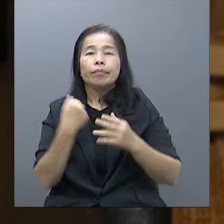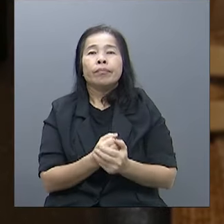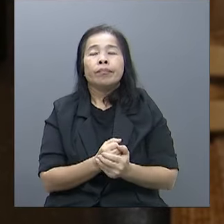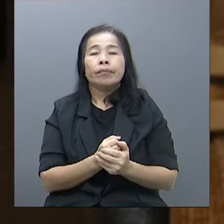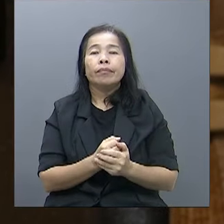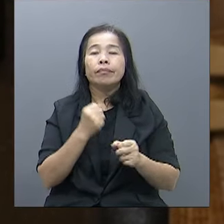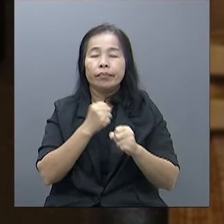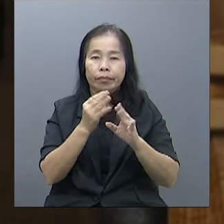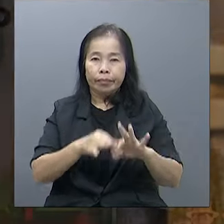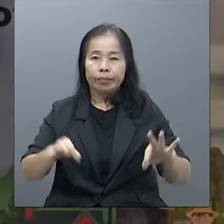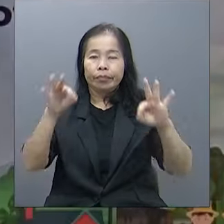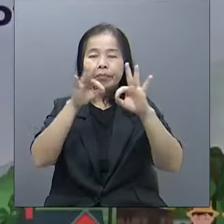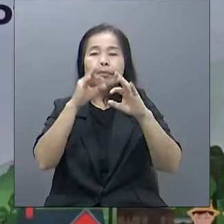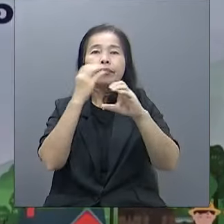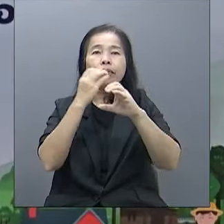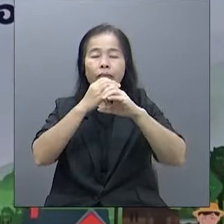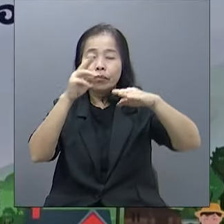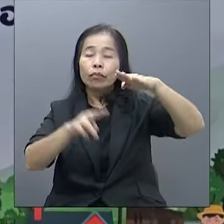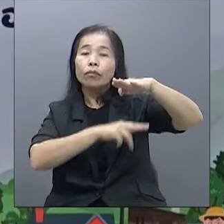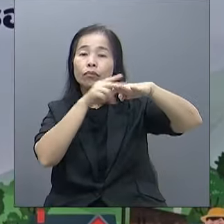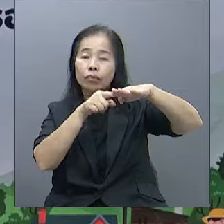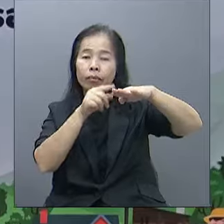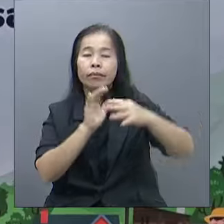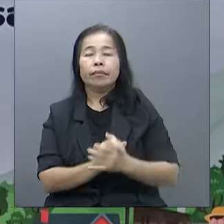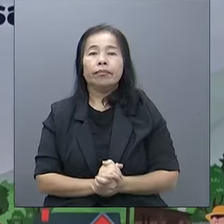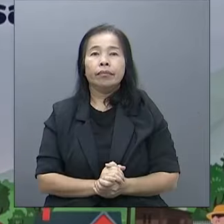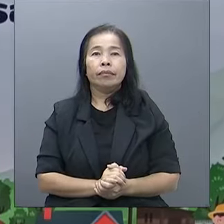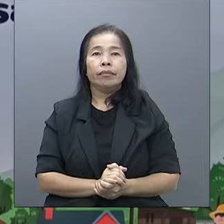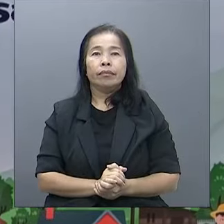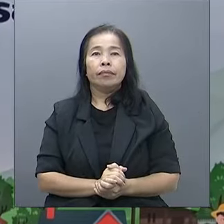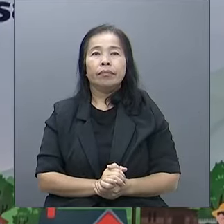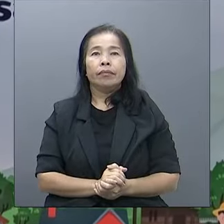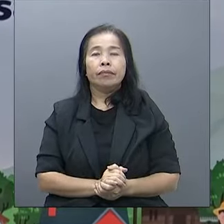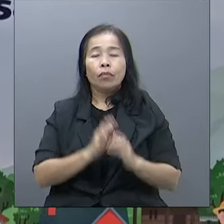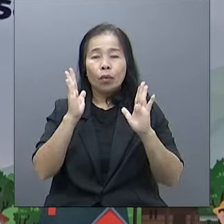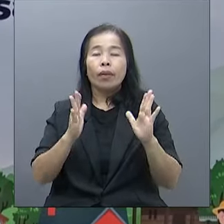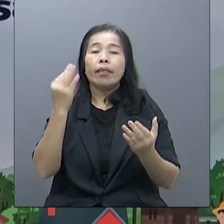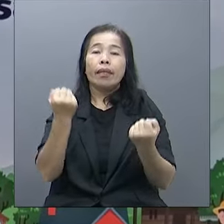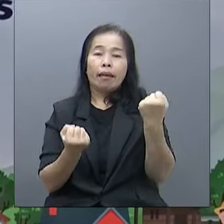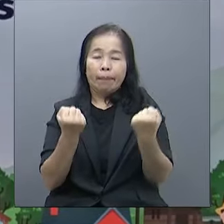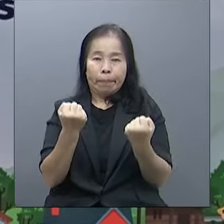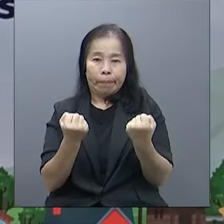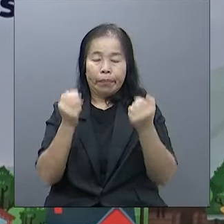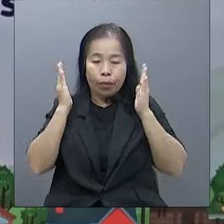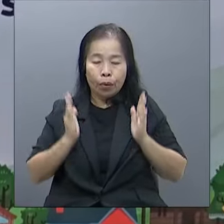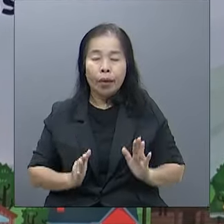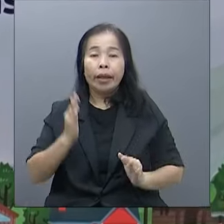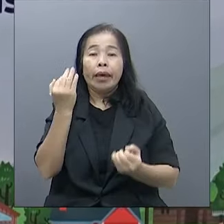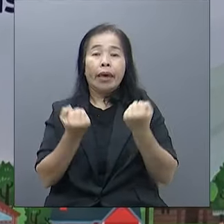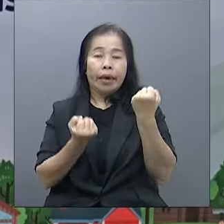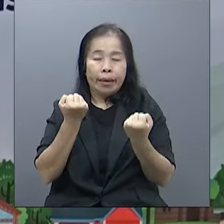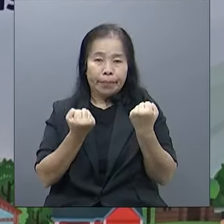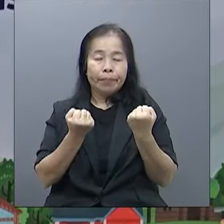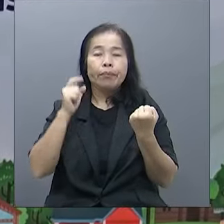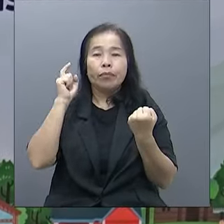ส่วนของสภาพรถก็มีการเตรียมตัวนะครับแต่ยังมีส่วนของผู้ขับนะฮะซึ่งผู้ขับทางฝ่ายของผู้ประกอบการ